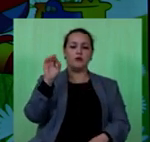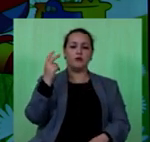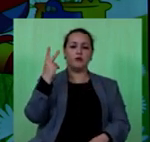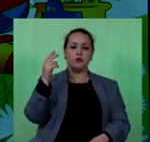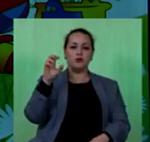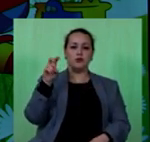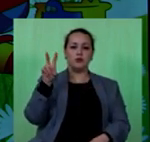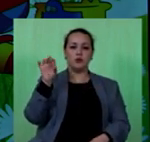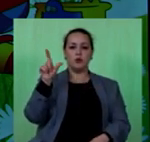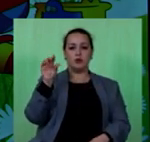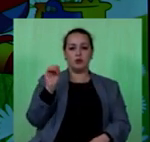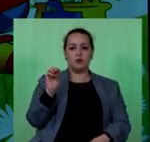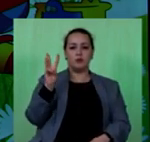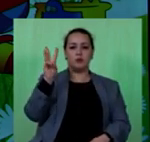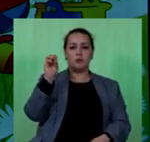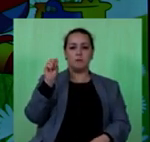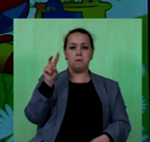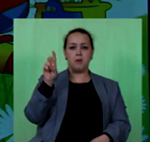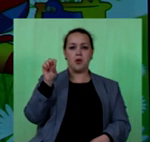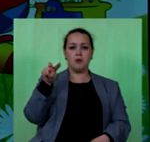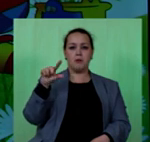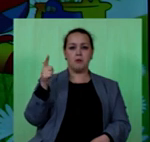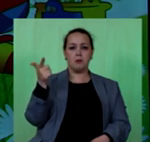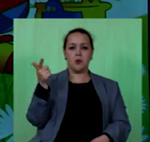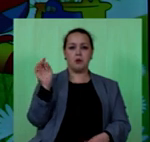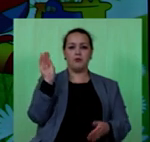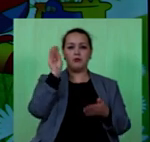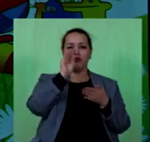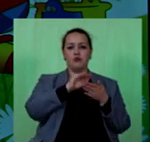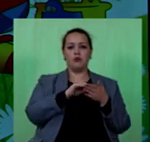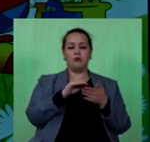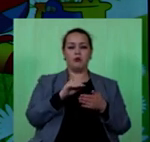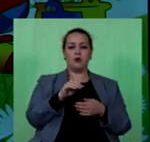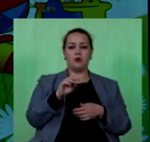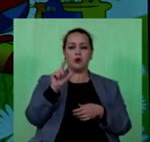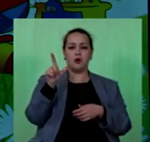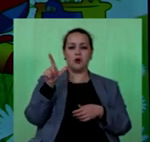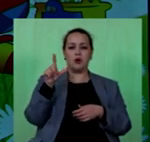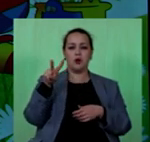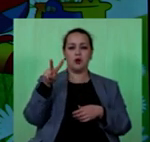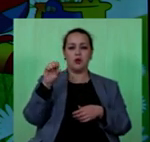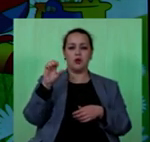вместе мебель и вставили безударный гласный